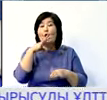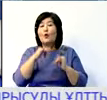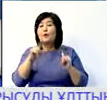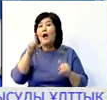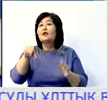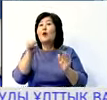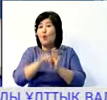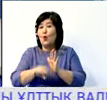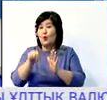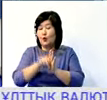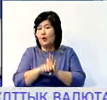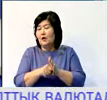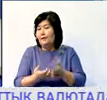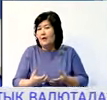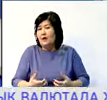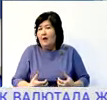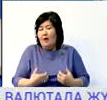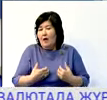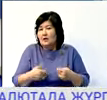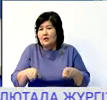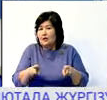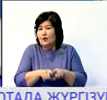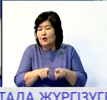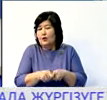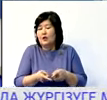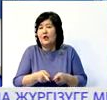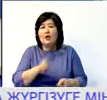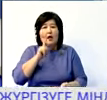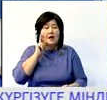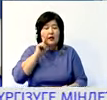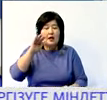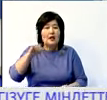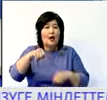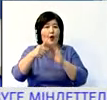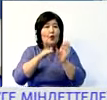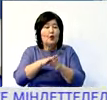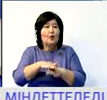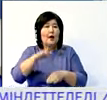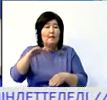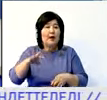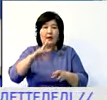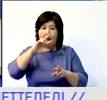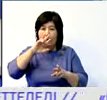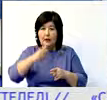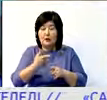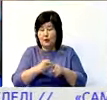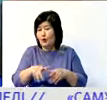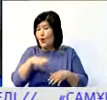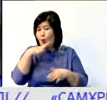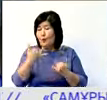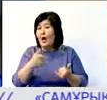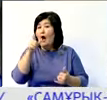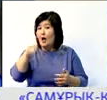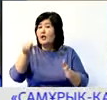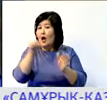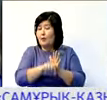адам өлтіру. Азғындық жолға, кәмелетке толмаған балдар азғындық жолға түсіру сол көбейіп тұр. Адам